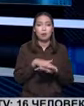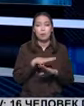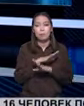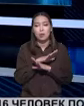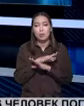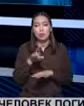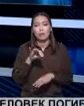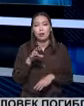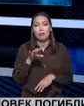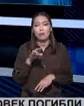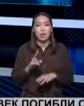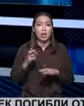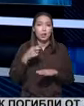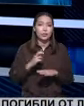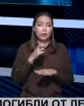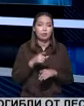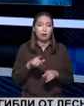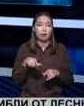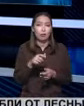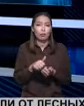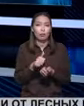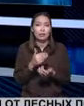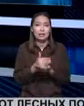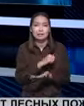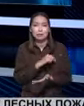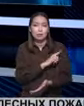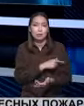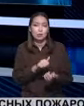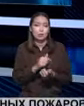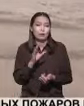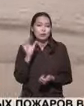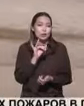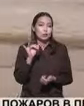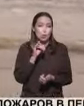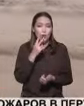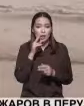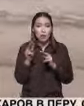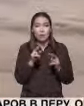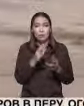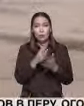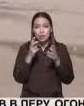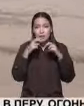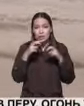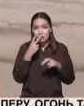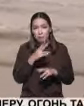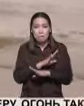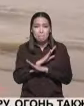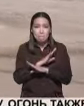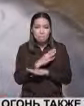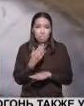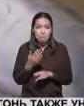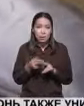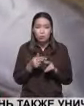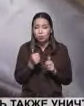погибают дельфины. Река пересыхает в результате самой сильной засухи за всю историю наблюдений. Исследователи находят мертвых млекопитающих чуть